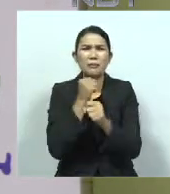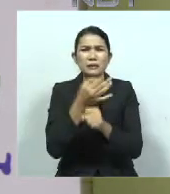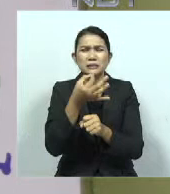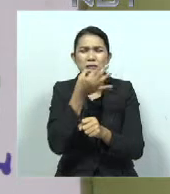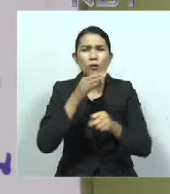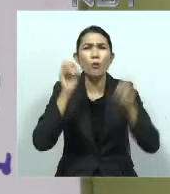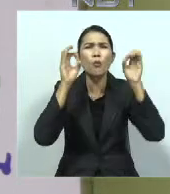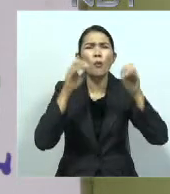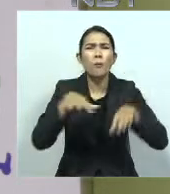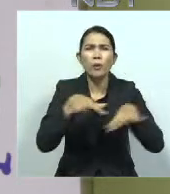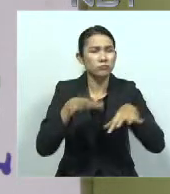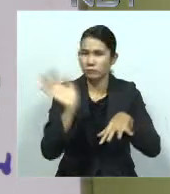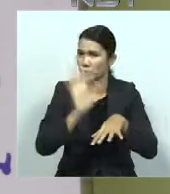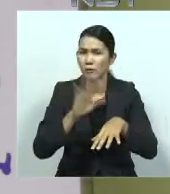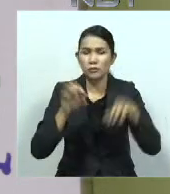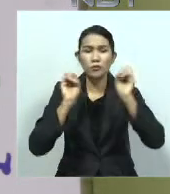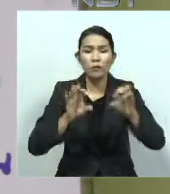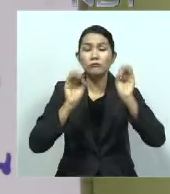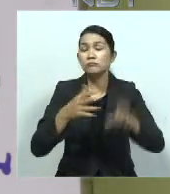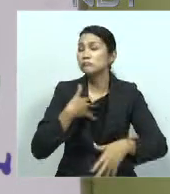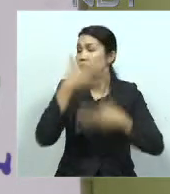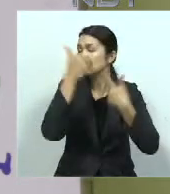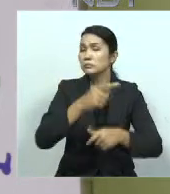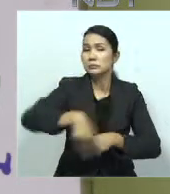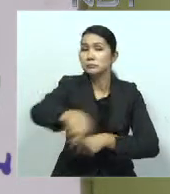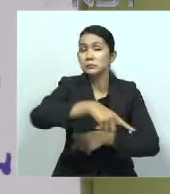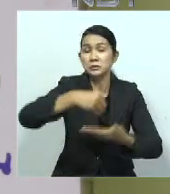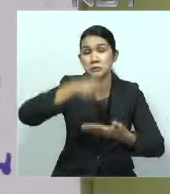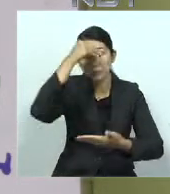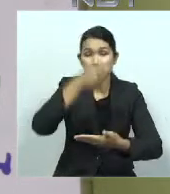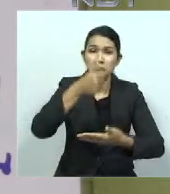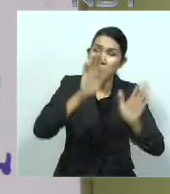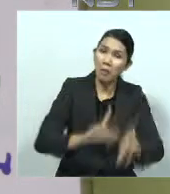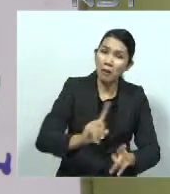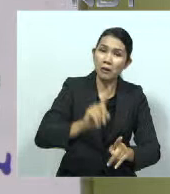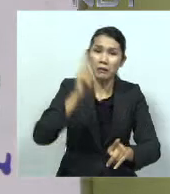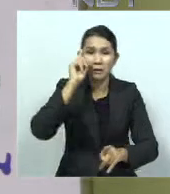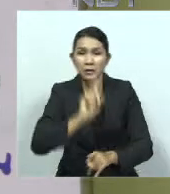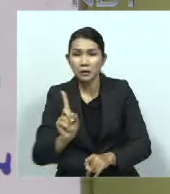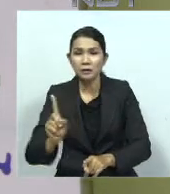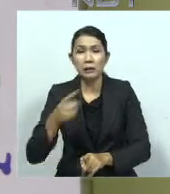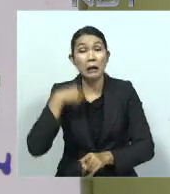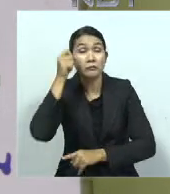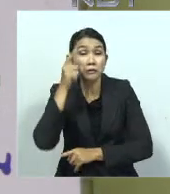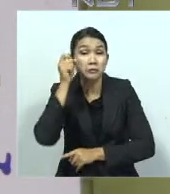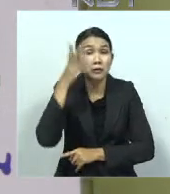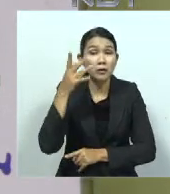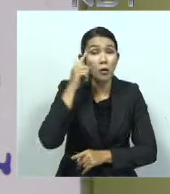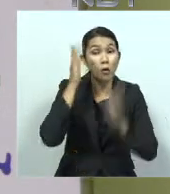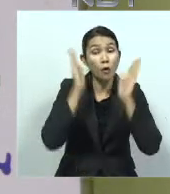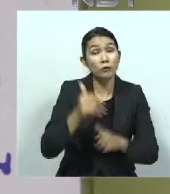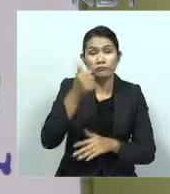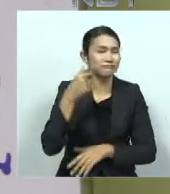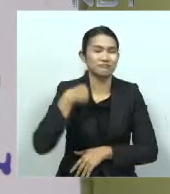ก็คืออย่าเพียงแค่สอนไปวันๆโดยไม่สนใจว่าลูกศิษย์เราจะเป็นคนยังไงจะเข้าใจที่สอนไหมหรือว่าจะเป็นคนดีหรือเปล่